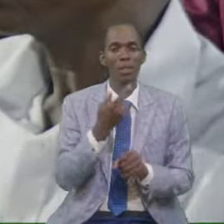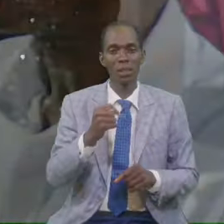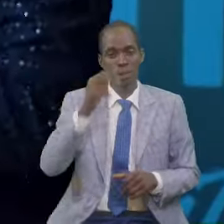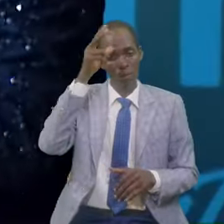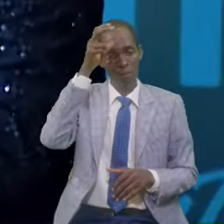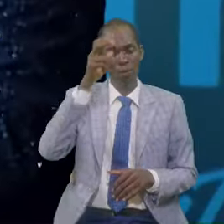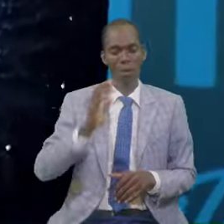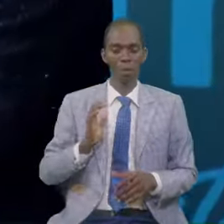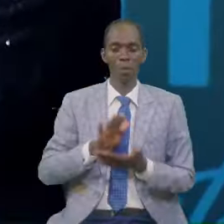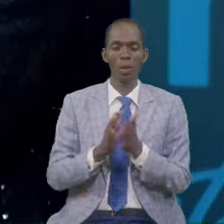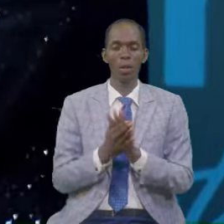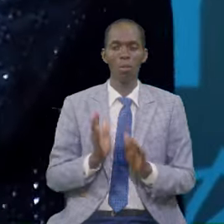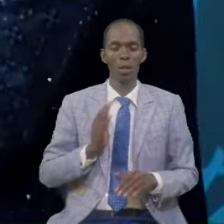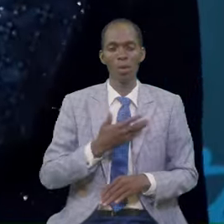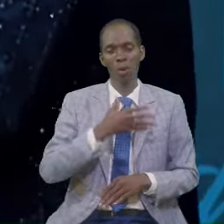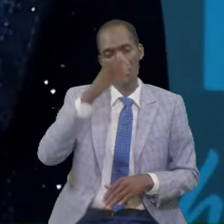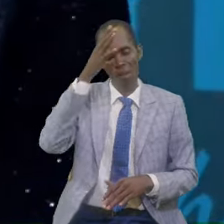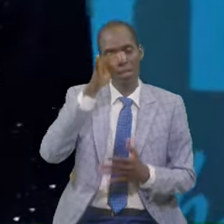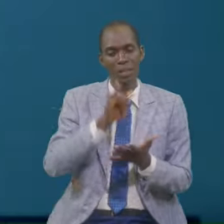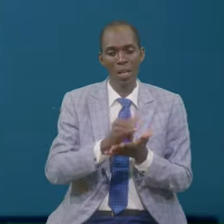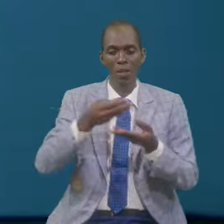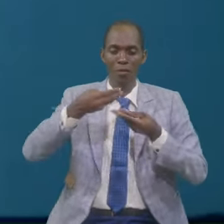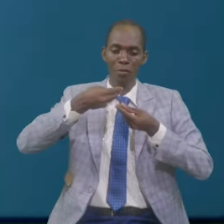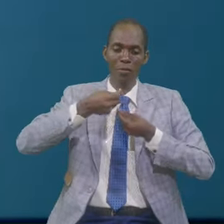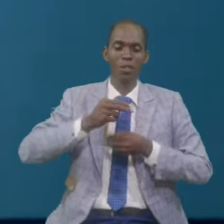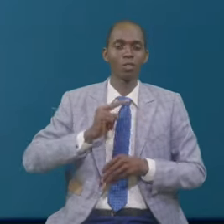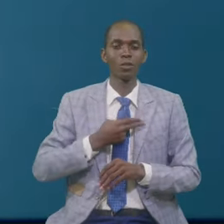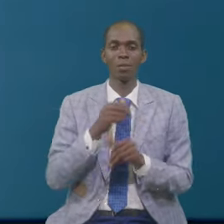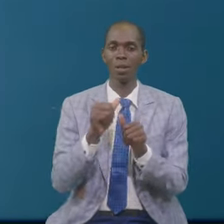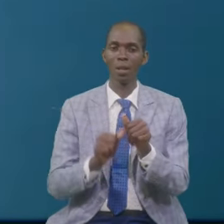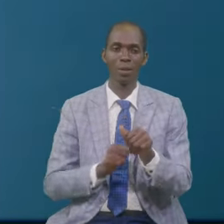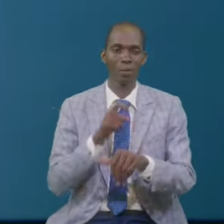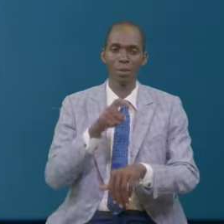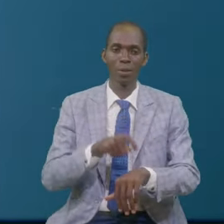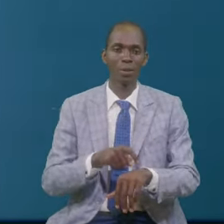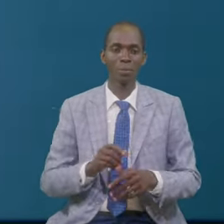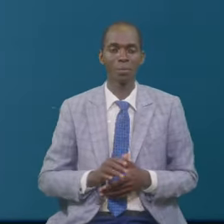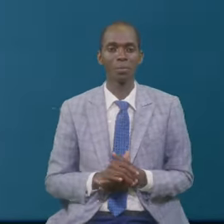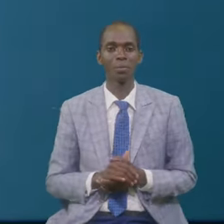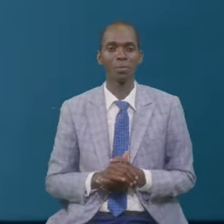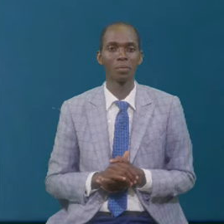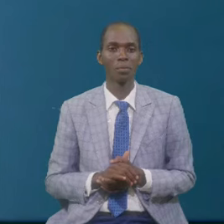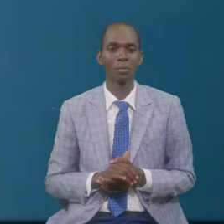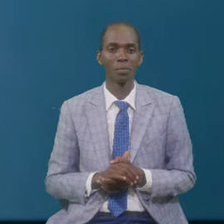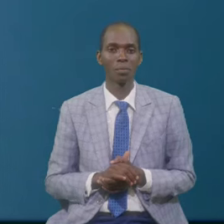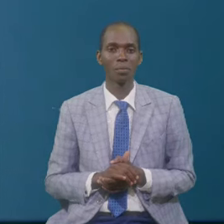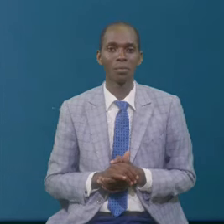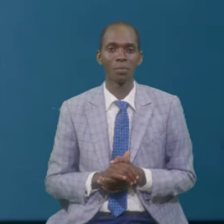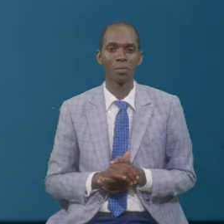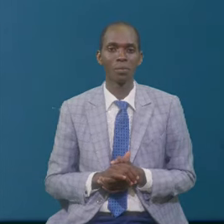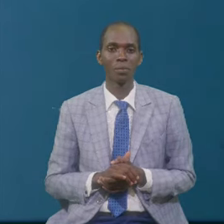us every time. ఎందుకంటే అపవాది ఇచ్చిన భోజనాన్ని మనం భుజించాం. అపవాది మనలను తనకు అనుకూలమైన